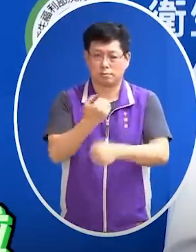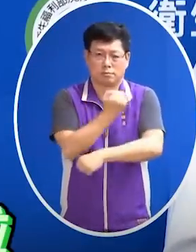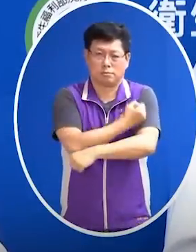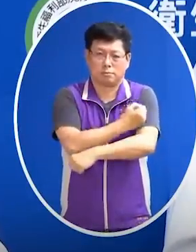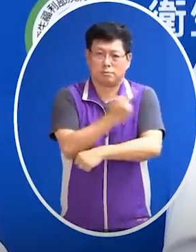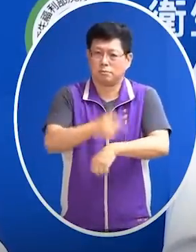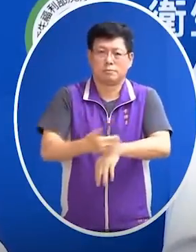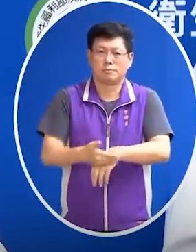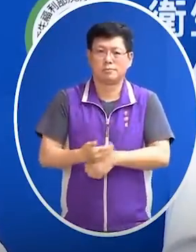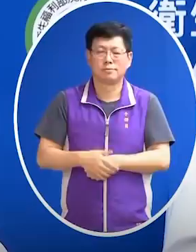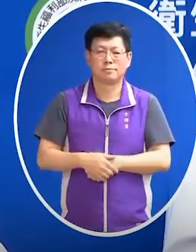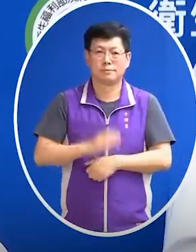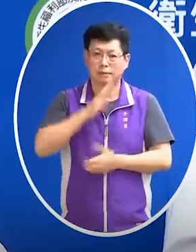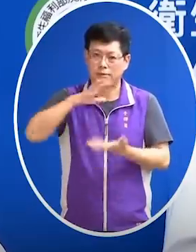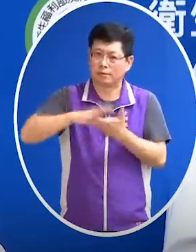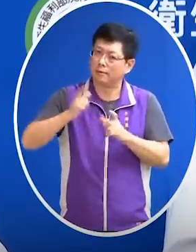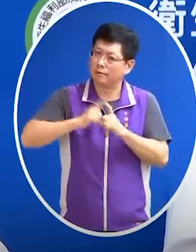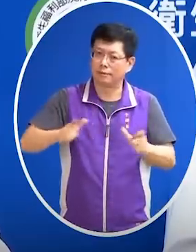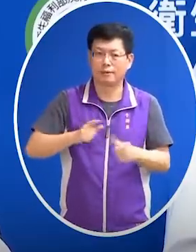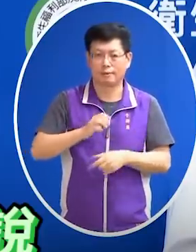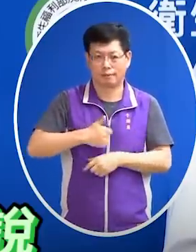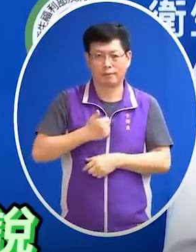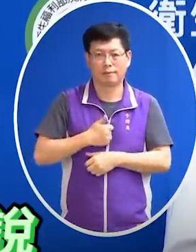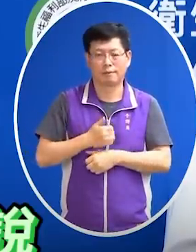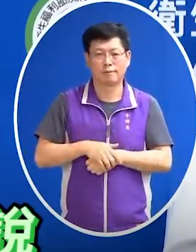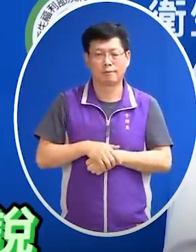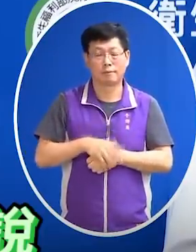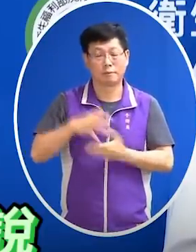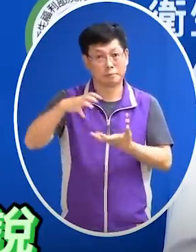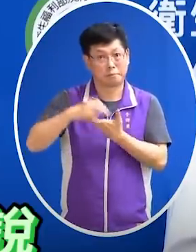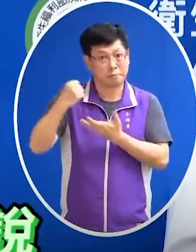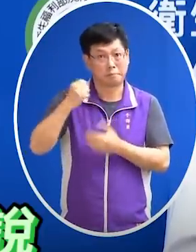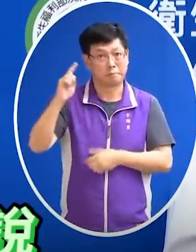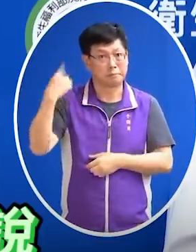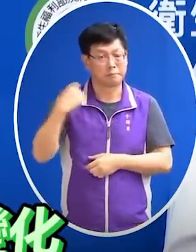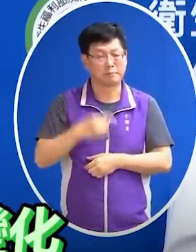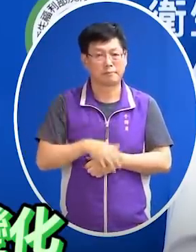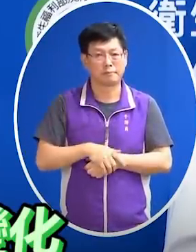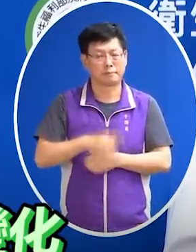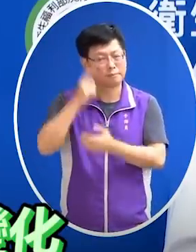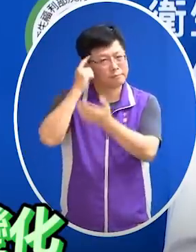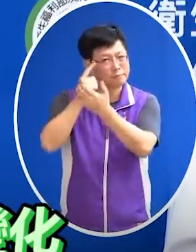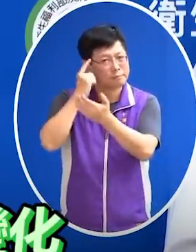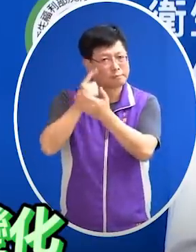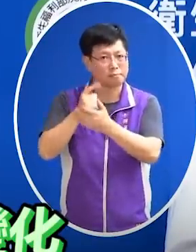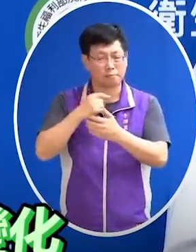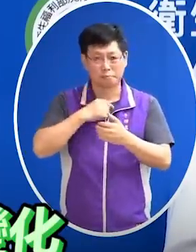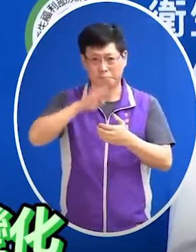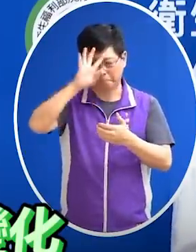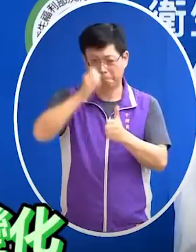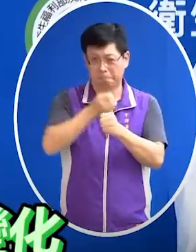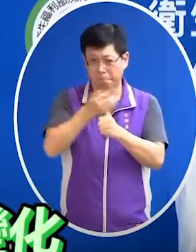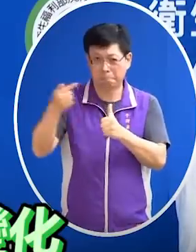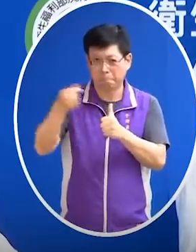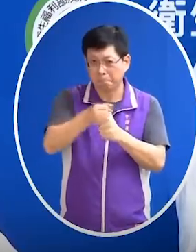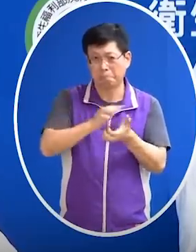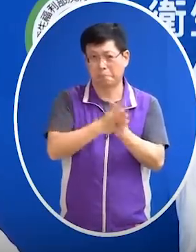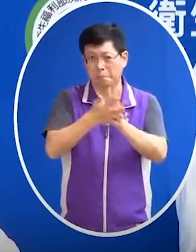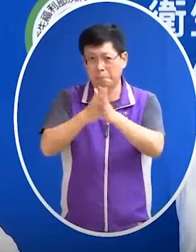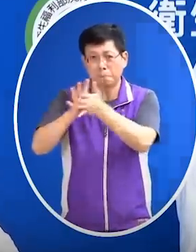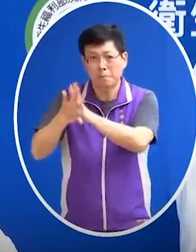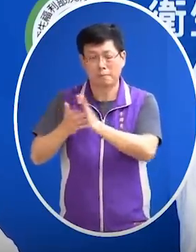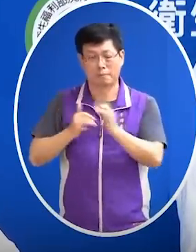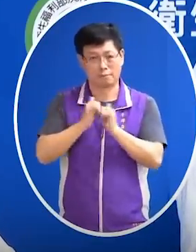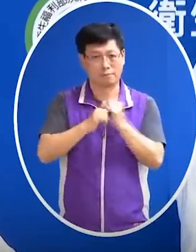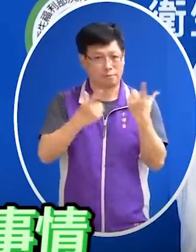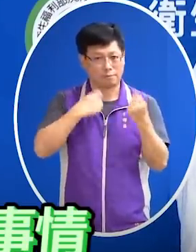很苦了但是压力很大了。那压力的来源就是说每天疫情都一直的变化，那国人